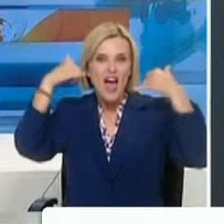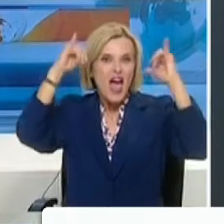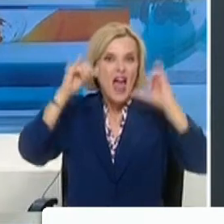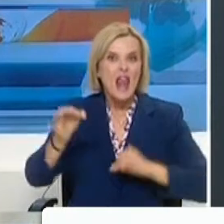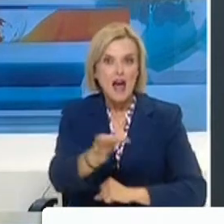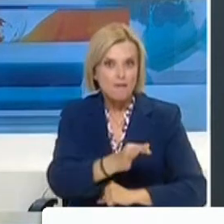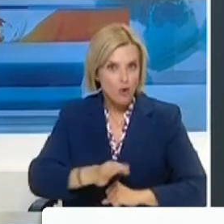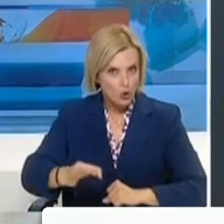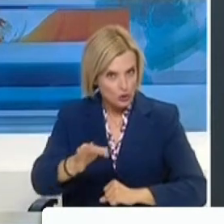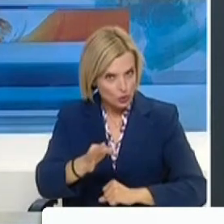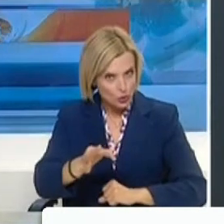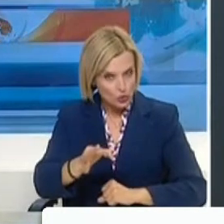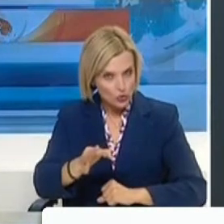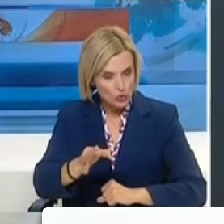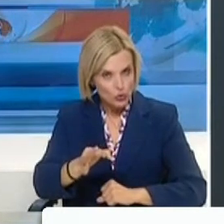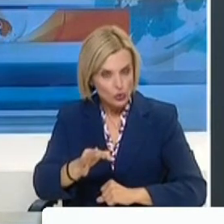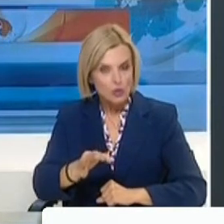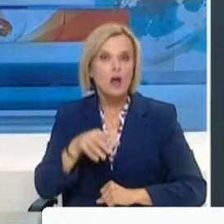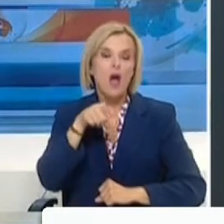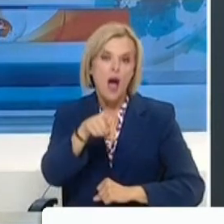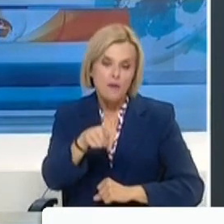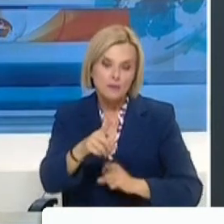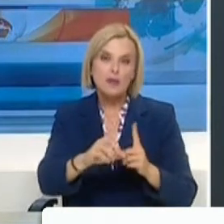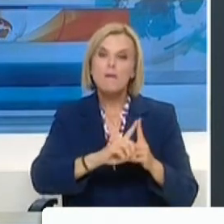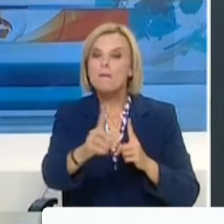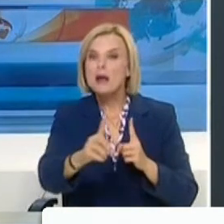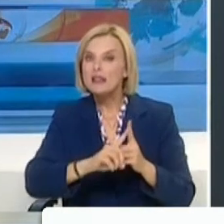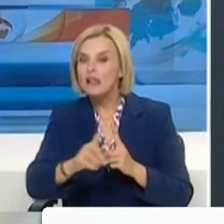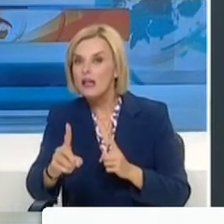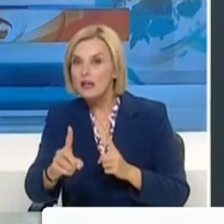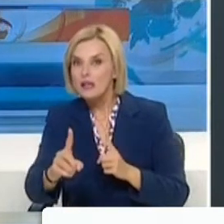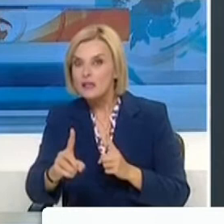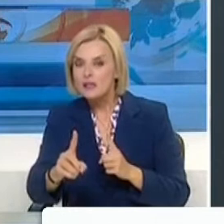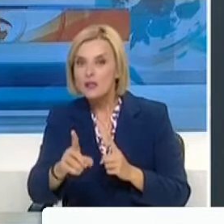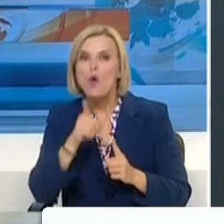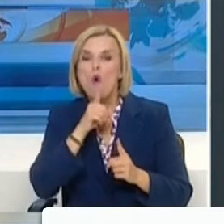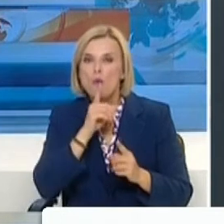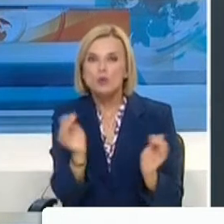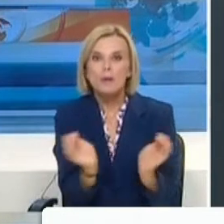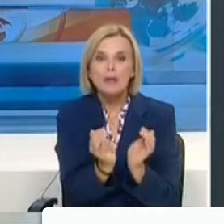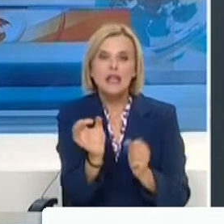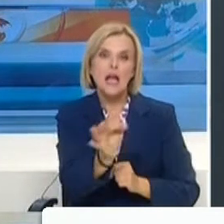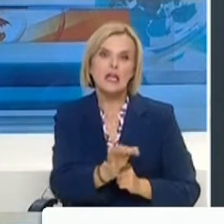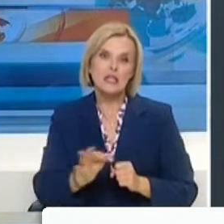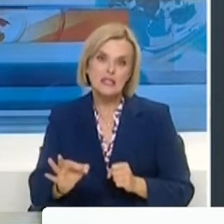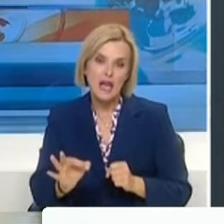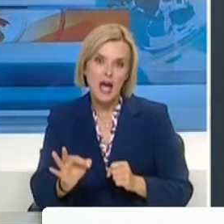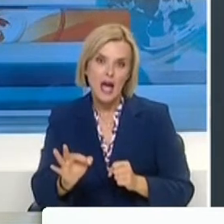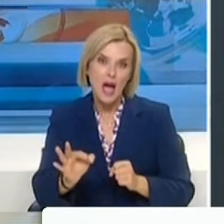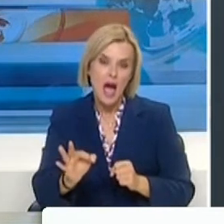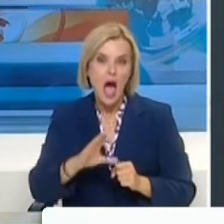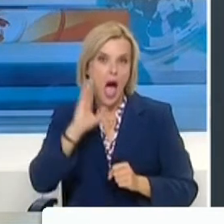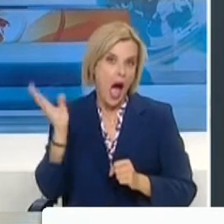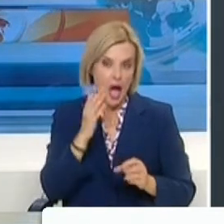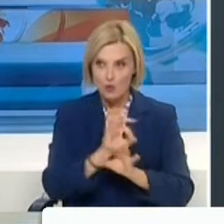ως νησιωτικοί προορισμοί. Ως εκ τούτου, η μετακίνηση σε αυτούς τους προορισμούς, όπως και στα υπόλοιπα νησιά, θα επιτραπεί αν όλα